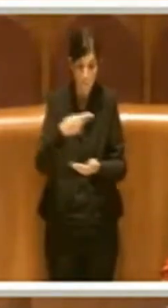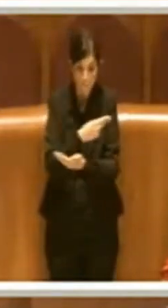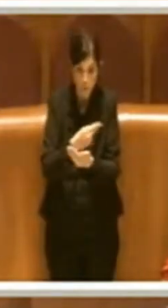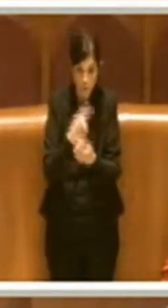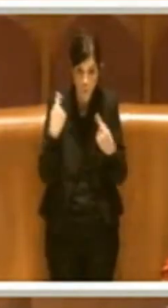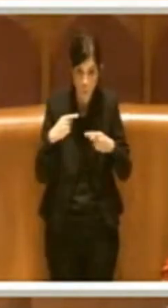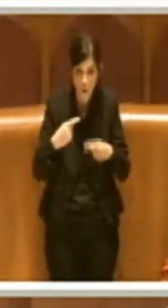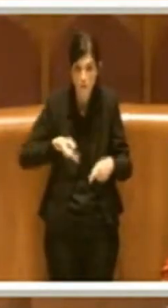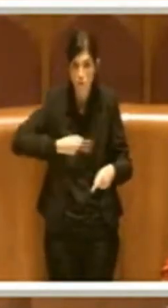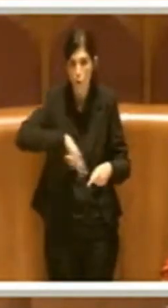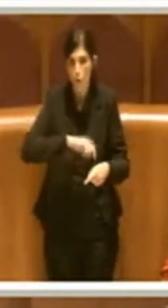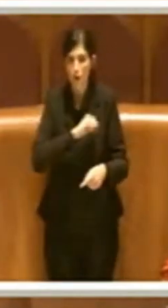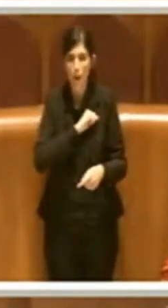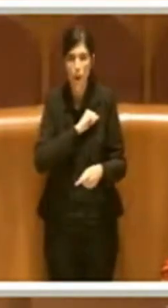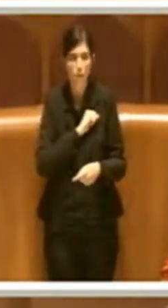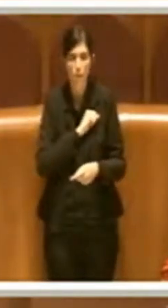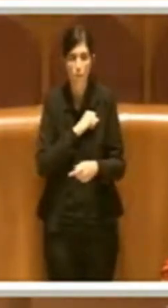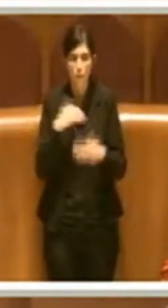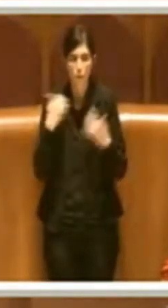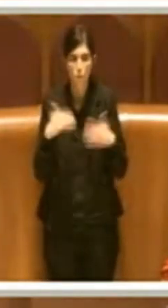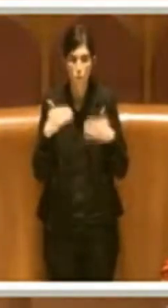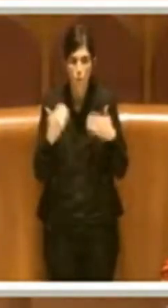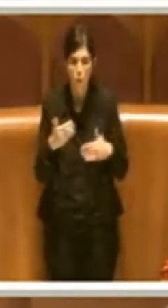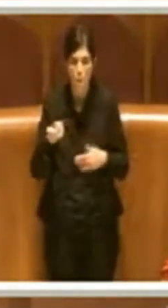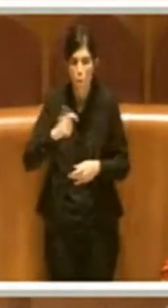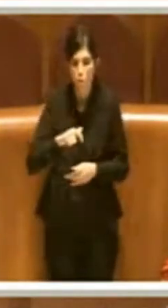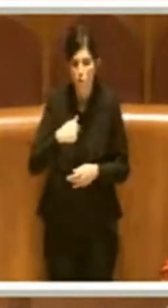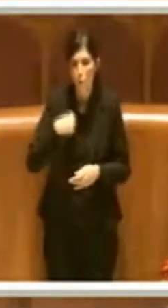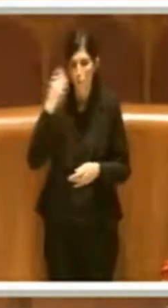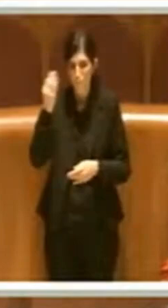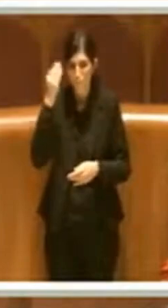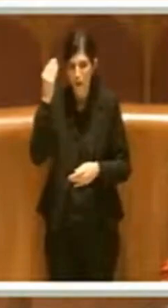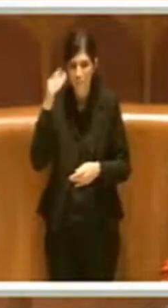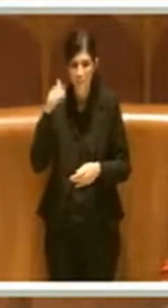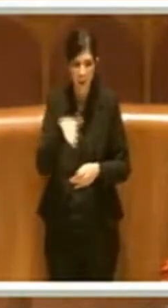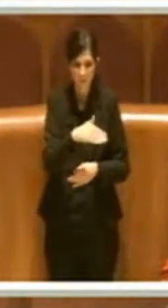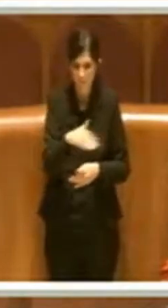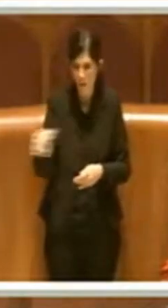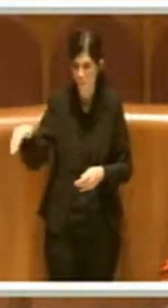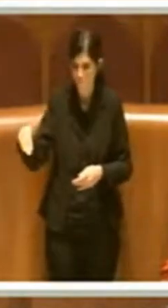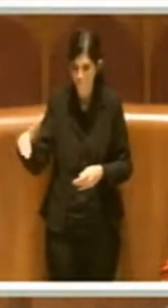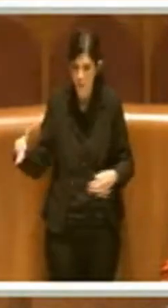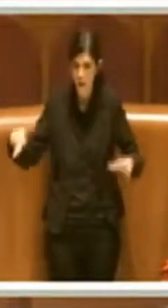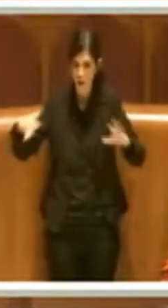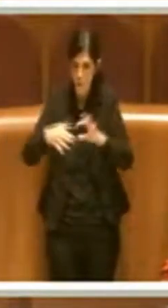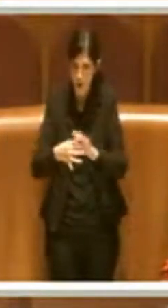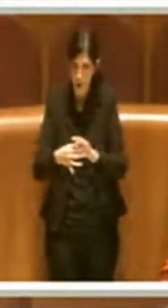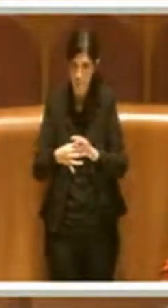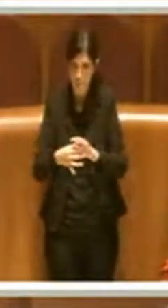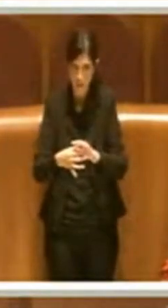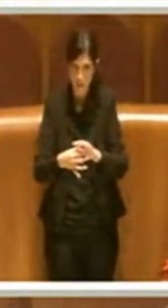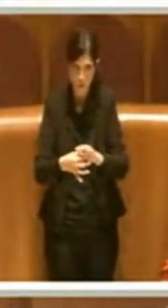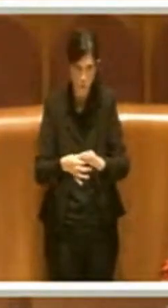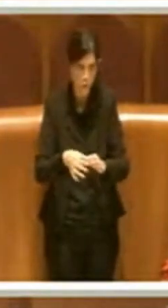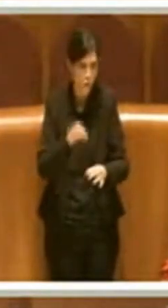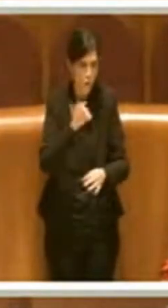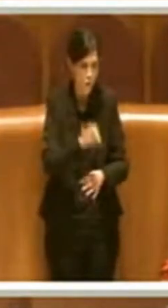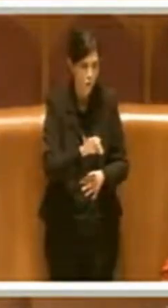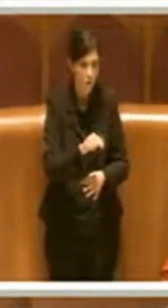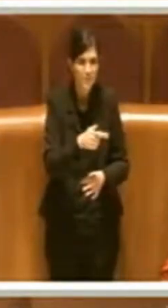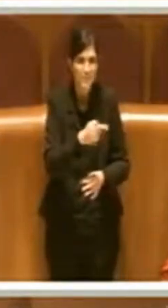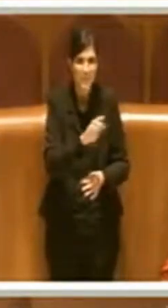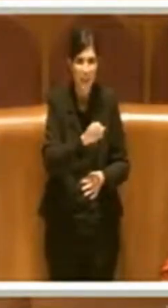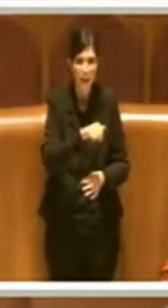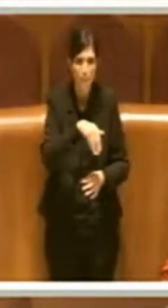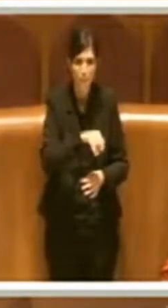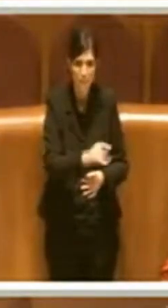non solo perché la vediamo come un collegamento tra due punti sicuramente importanti della nostra città, quali Termini e San Pietro, ma